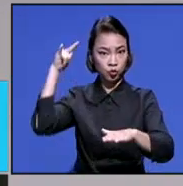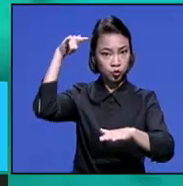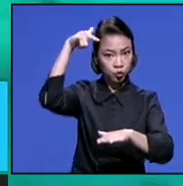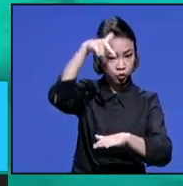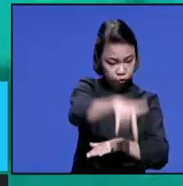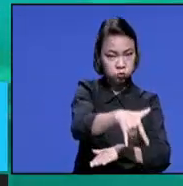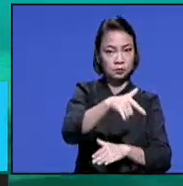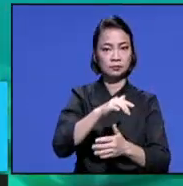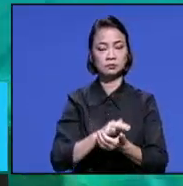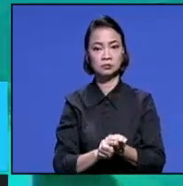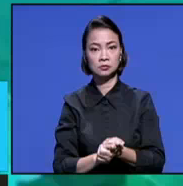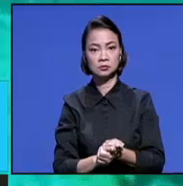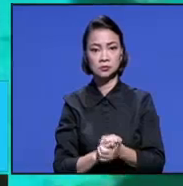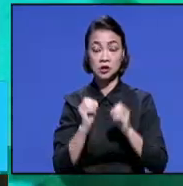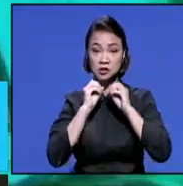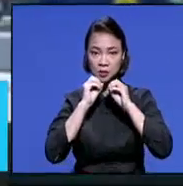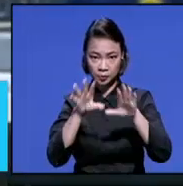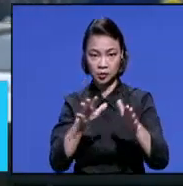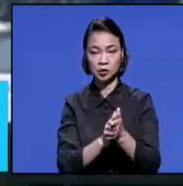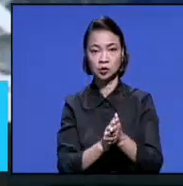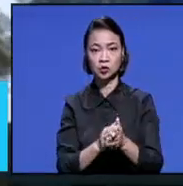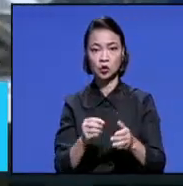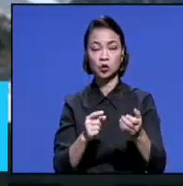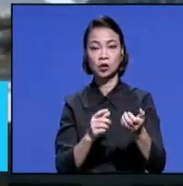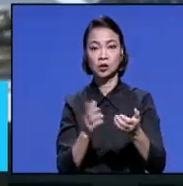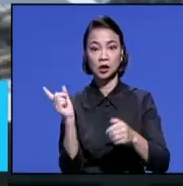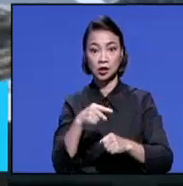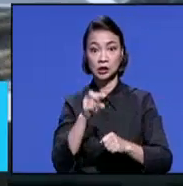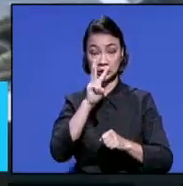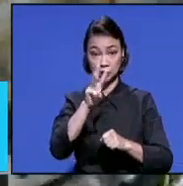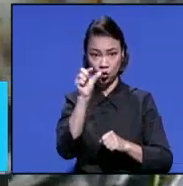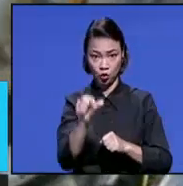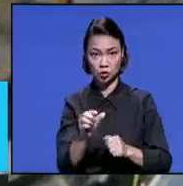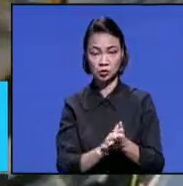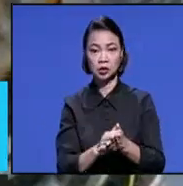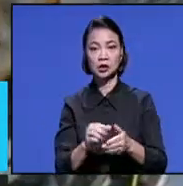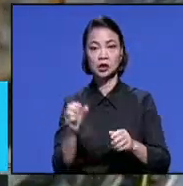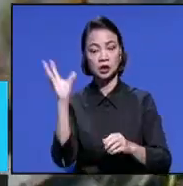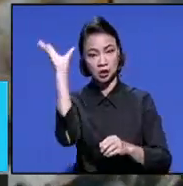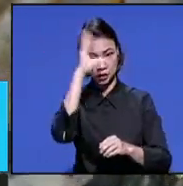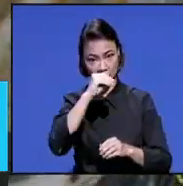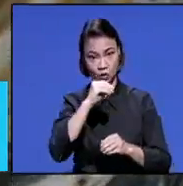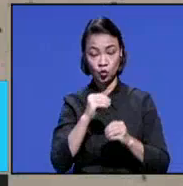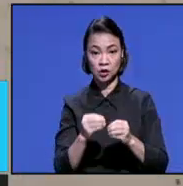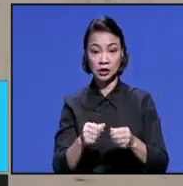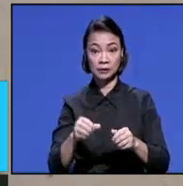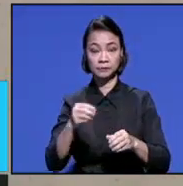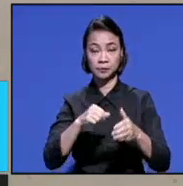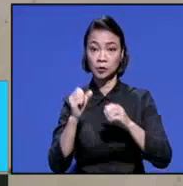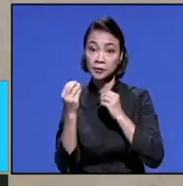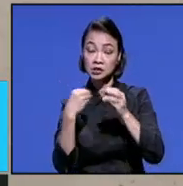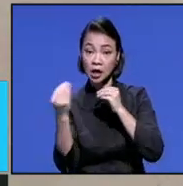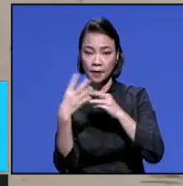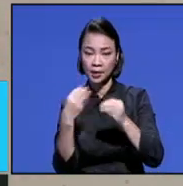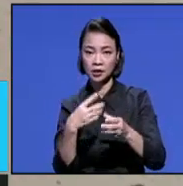ke laut. Hal ini disampaikan tiga sumber anonim yang mengaku mengetahui isi kokpit voice recorder kepada Reuters. Sumber ini